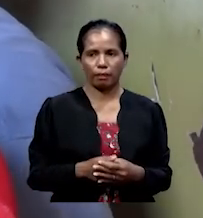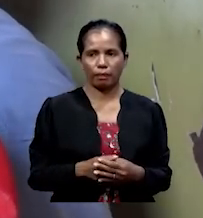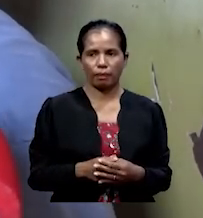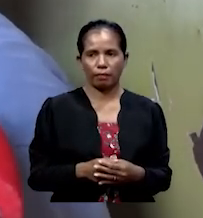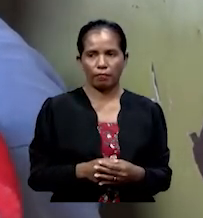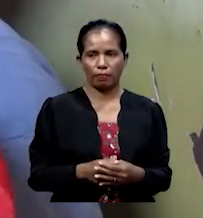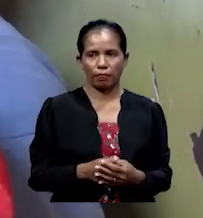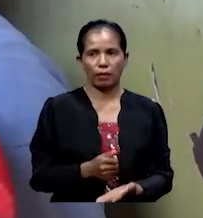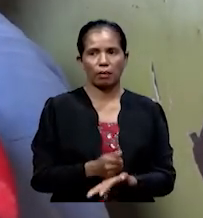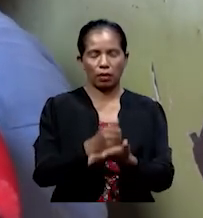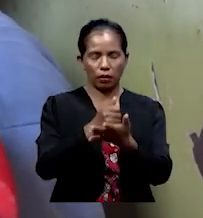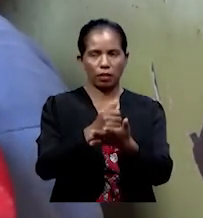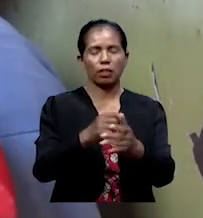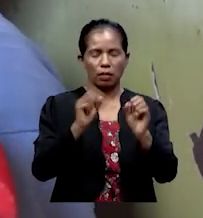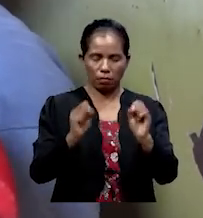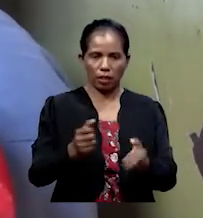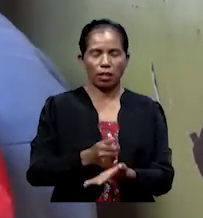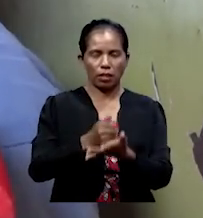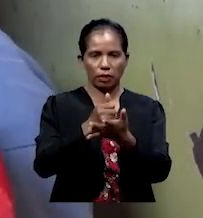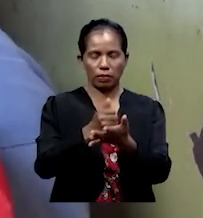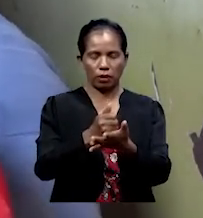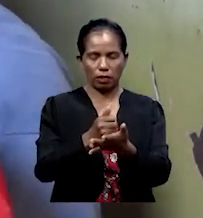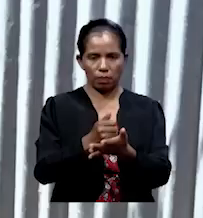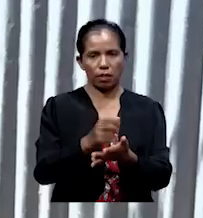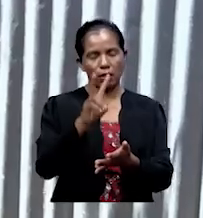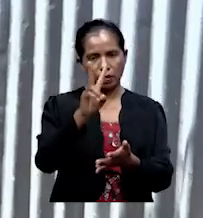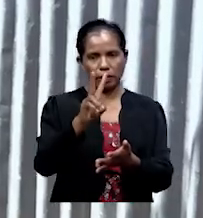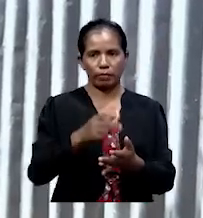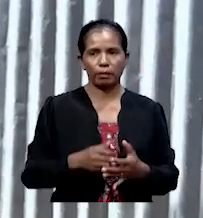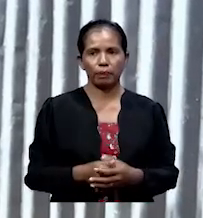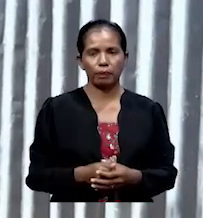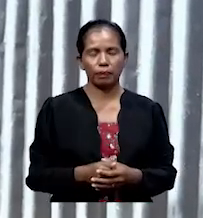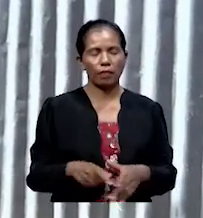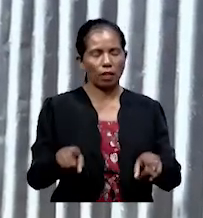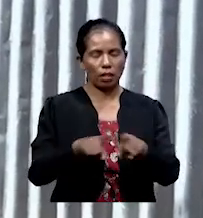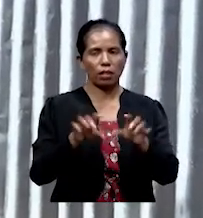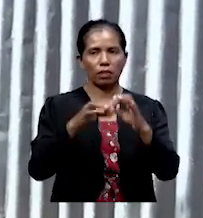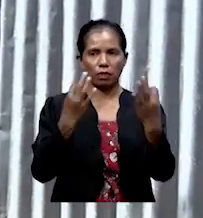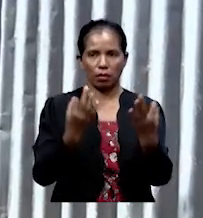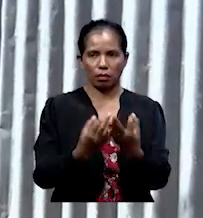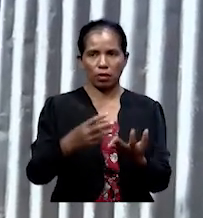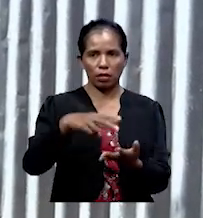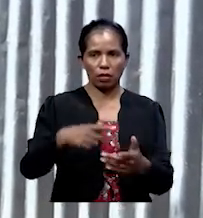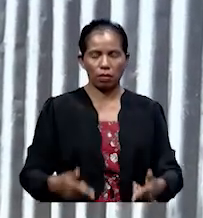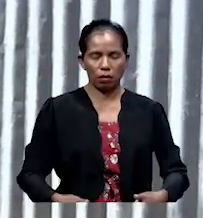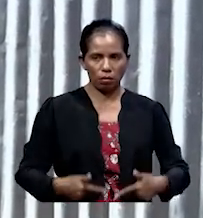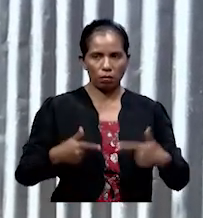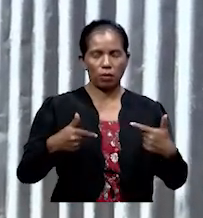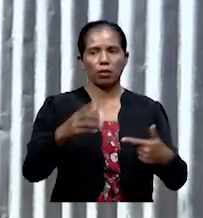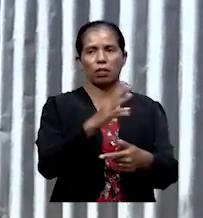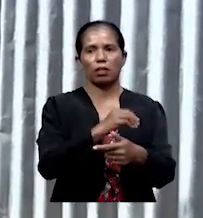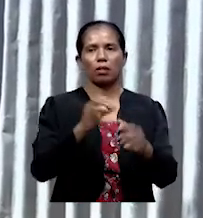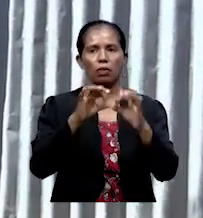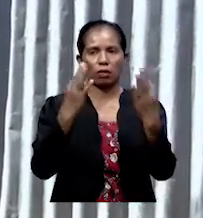bela azura nanti asih bela azura kan bela azura nanti kota nunggu sih naruh Hanesan familia hari kondisi umuris ke baru no kenzerson